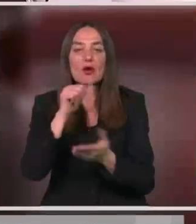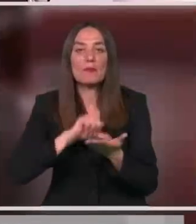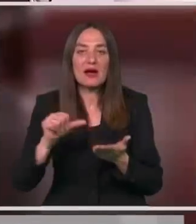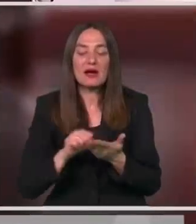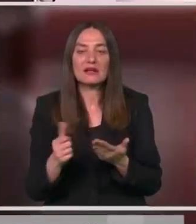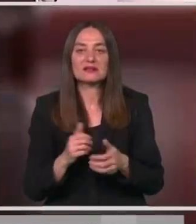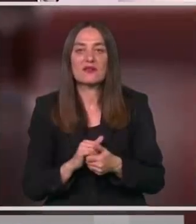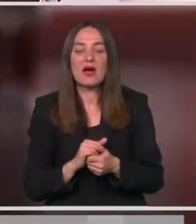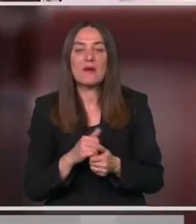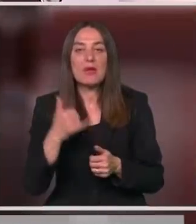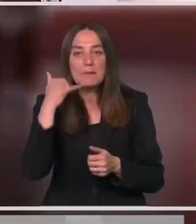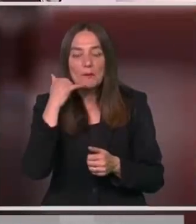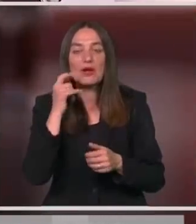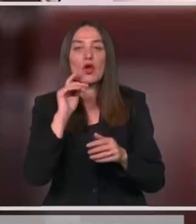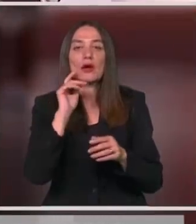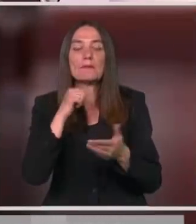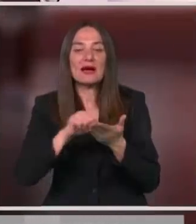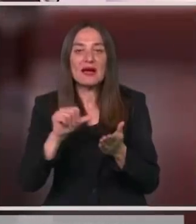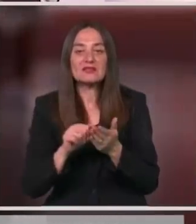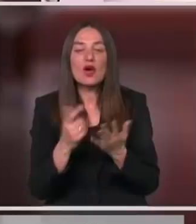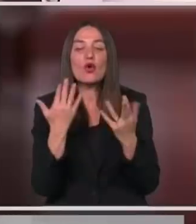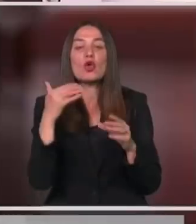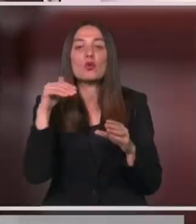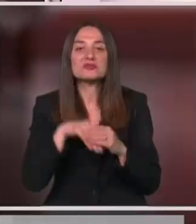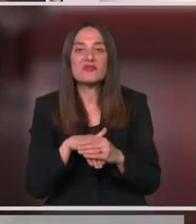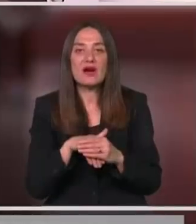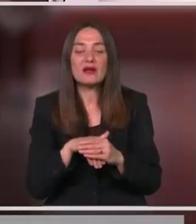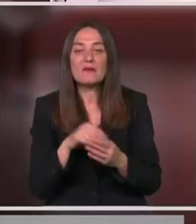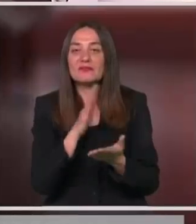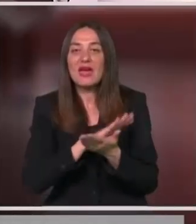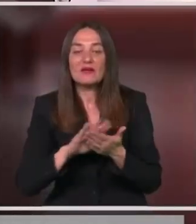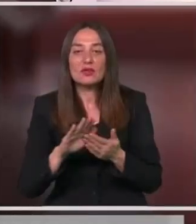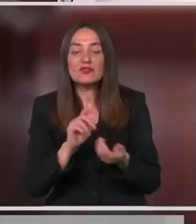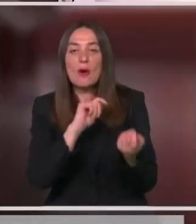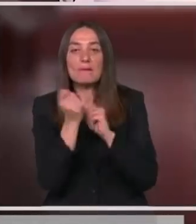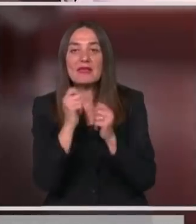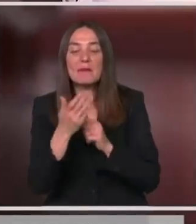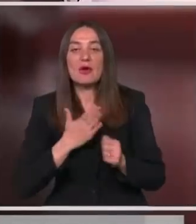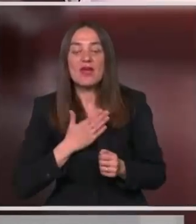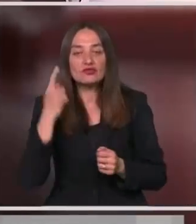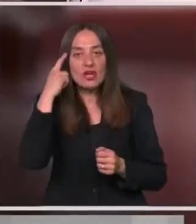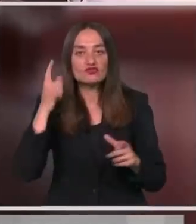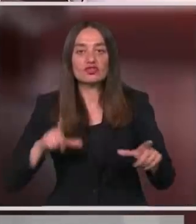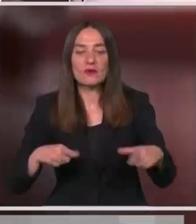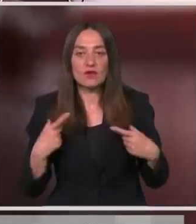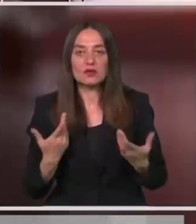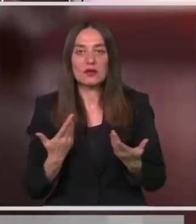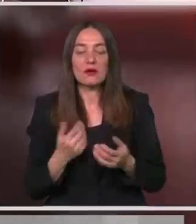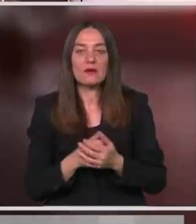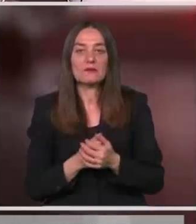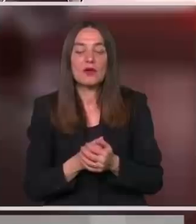bankarstva, mobilnog bankarstva, koliko u stvari jednostavno menjamo naš način života kako i ponašanja. Kako se dobro radi od